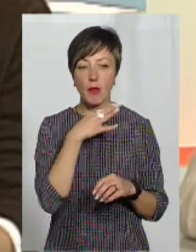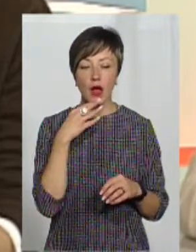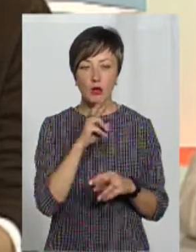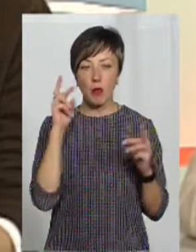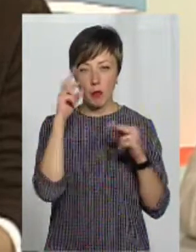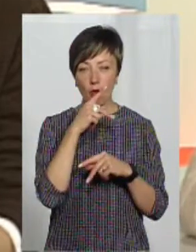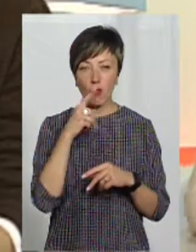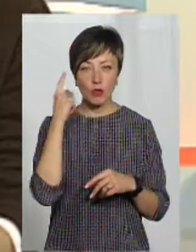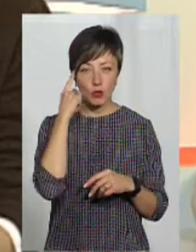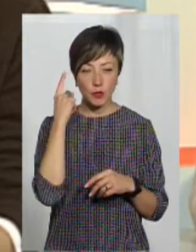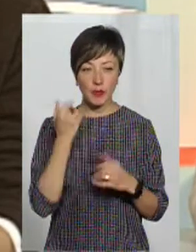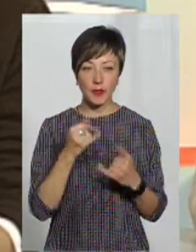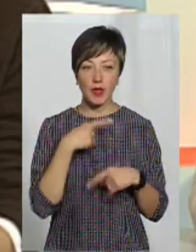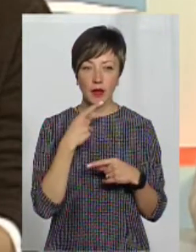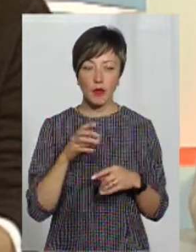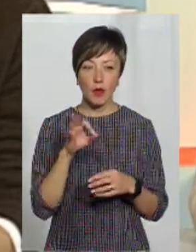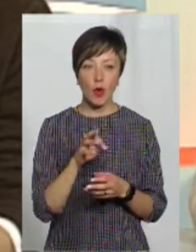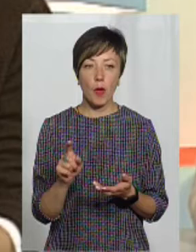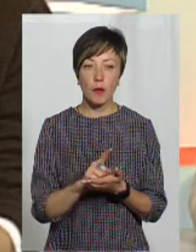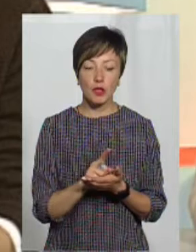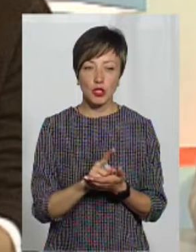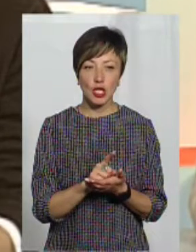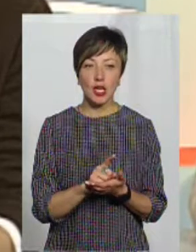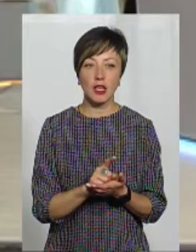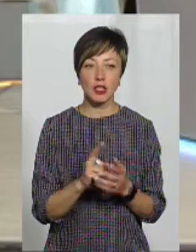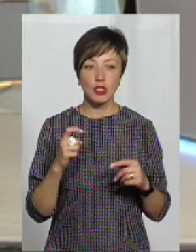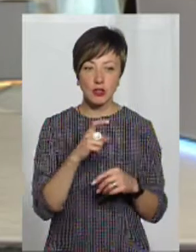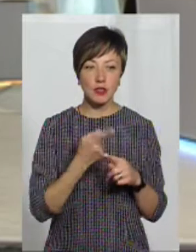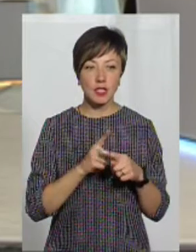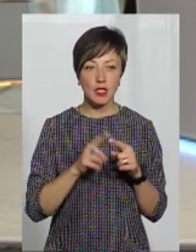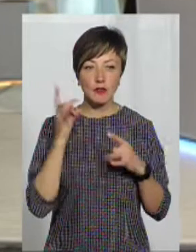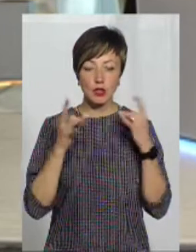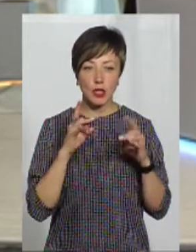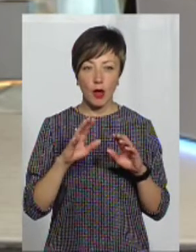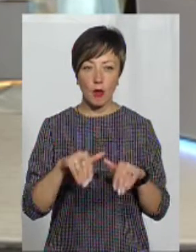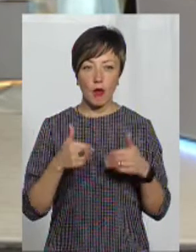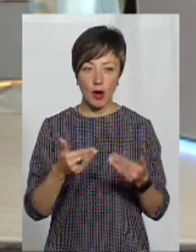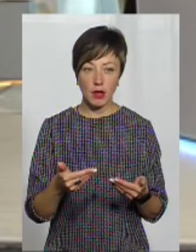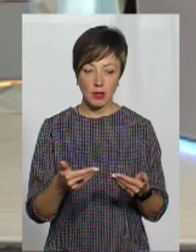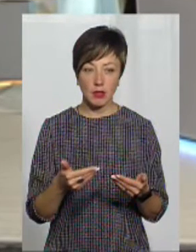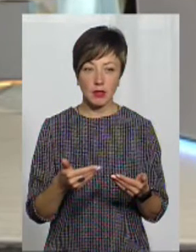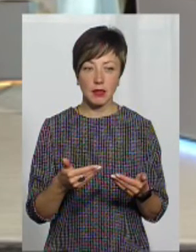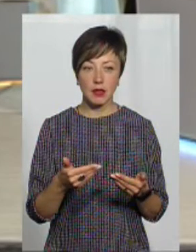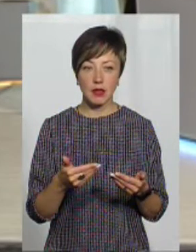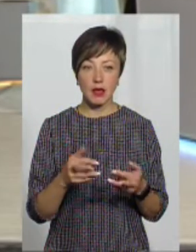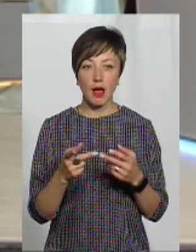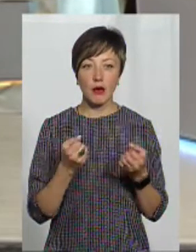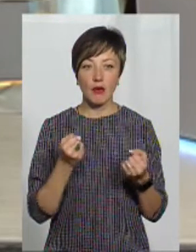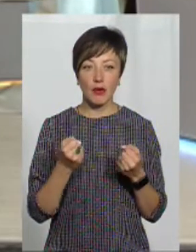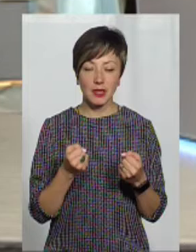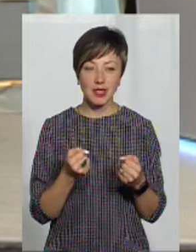хто помилково думає, що... Ви так зараз говорите про мишей, черв'ячків і мишей, і я думаю, що це звучить як порада, як з ними боротися.